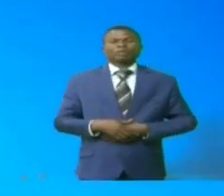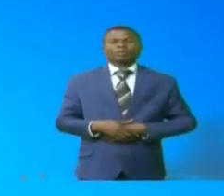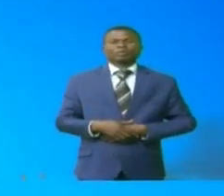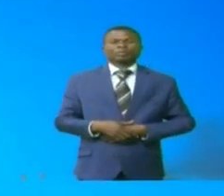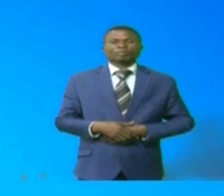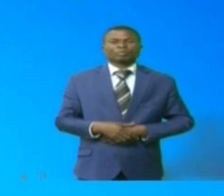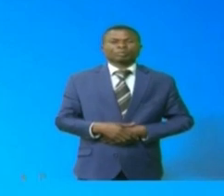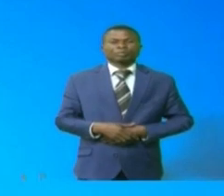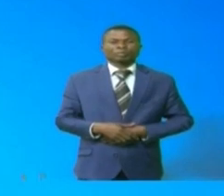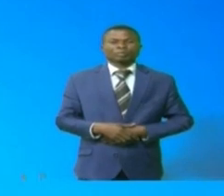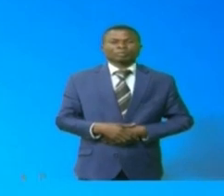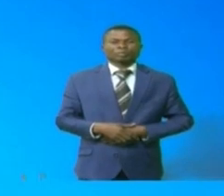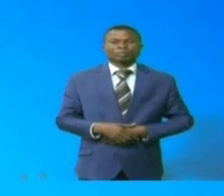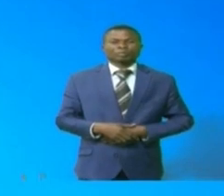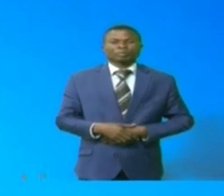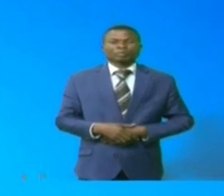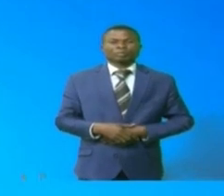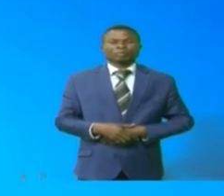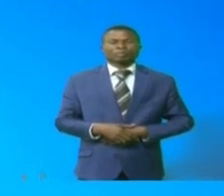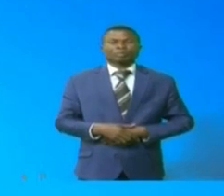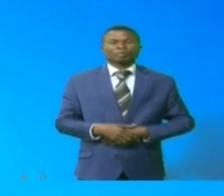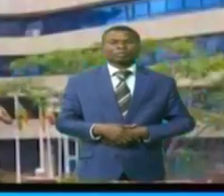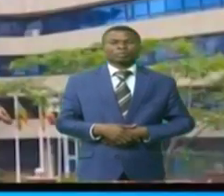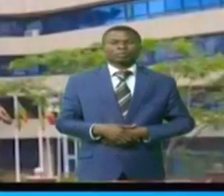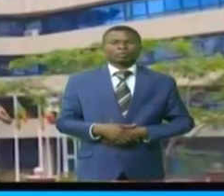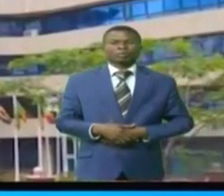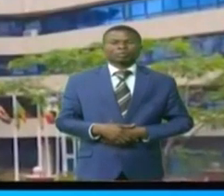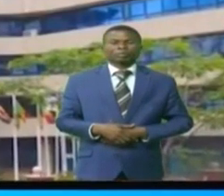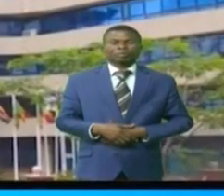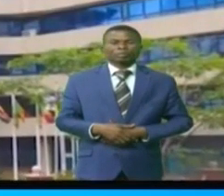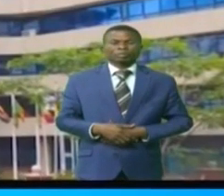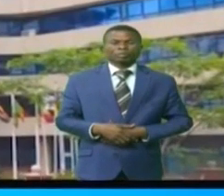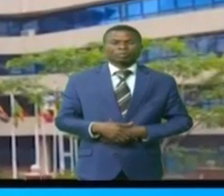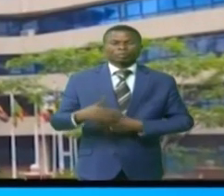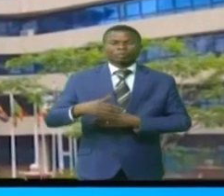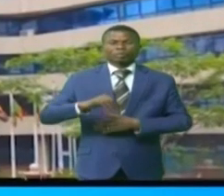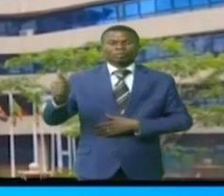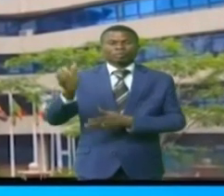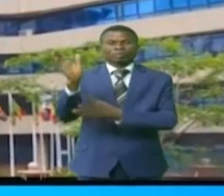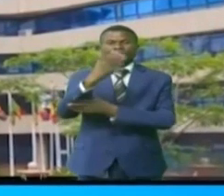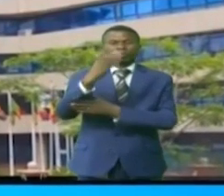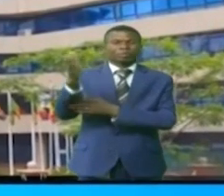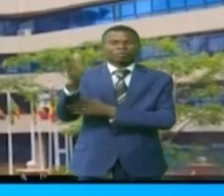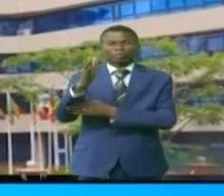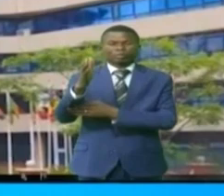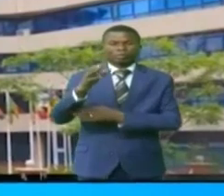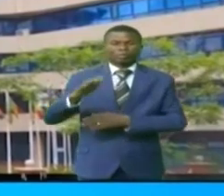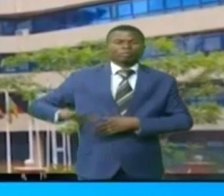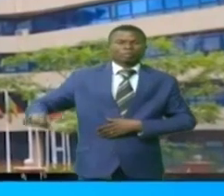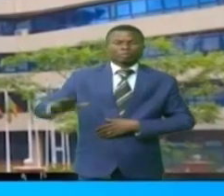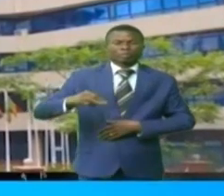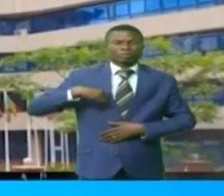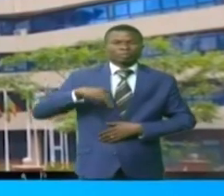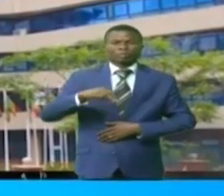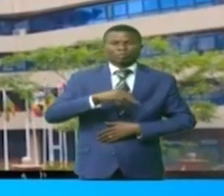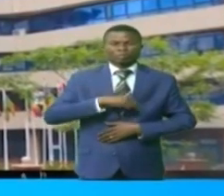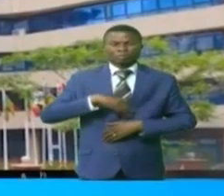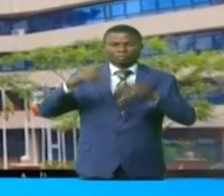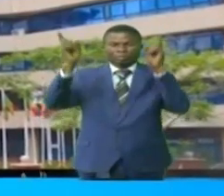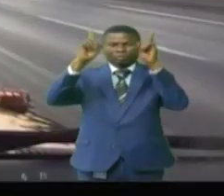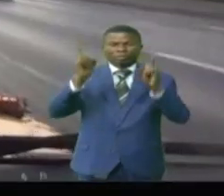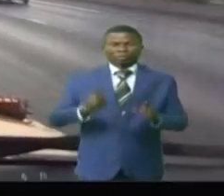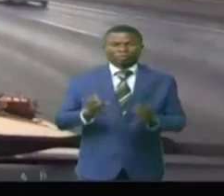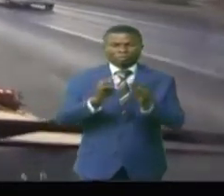Pour la première fois, le drapeau de la RDC flottera aux côtés des autres drapeaux de pays membres de Shelter Afrique lors de